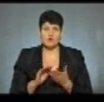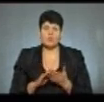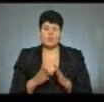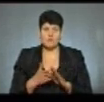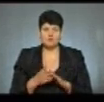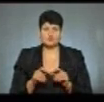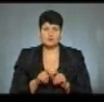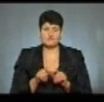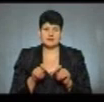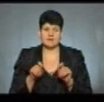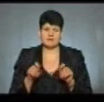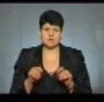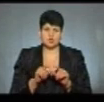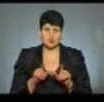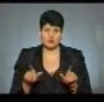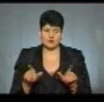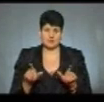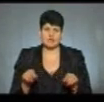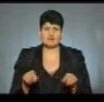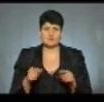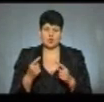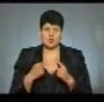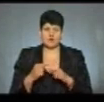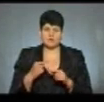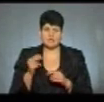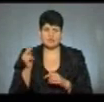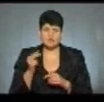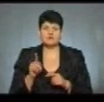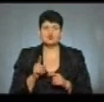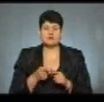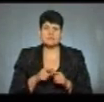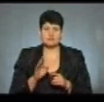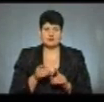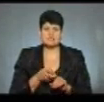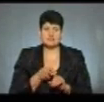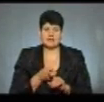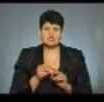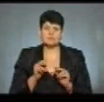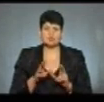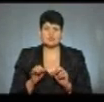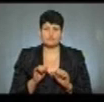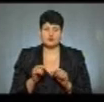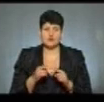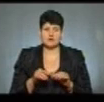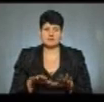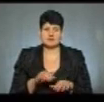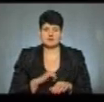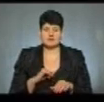вже відкривати школи і відновлювати навчання? Від чого це буде залежати? Чим будуть керуватися органи місцевого